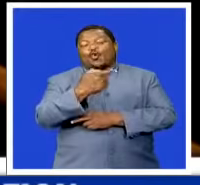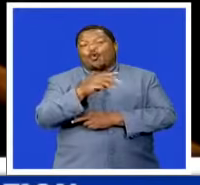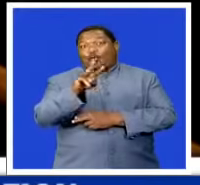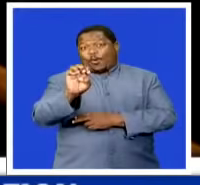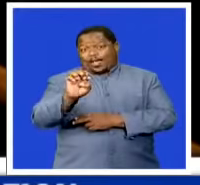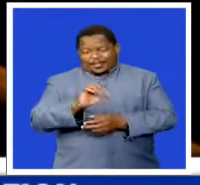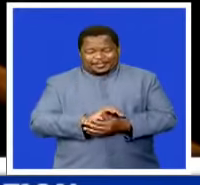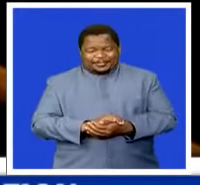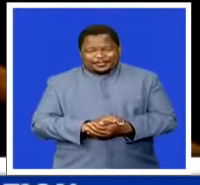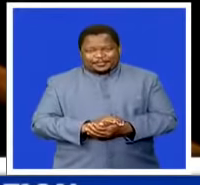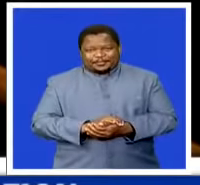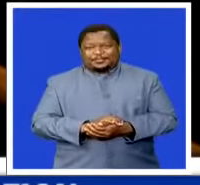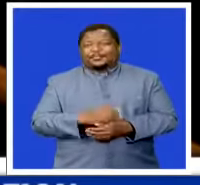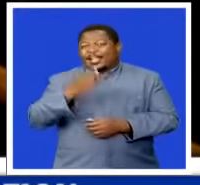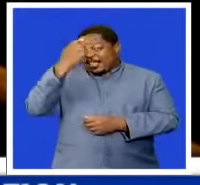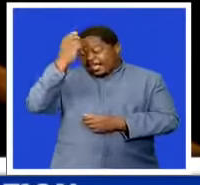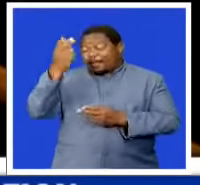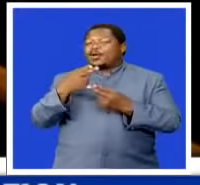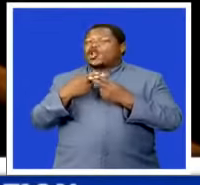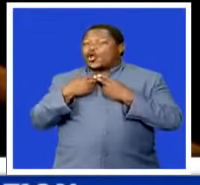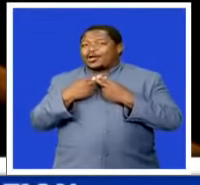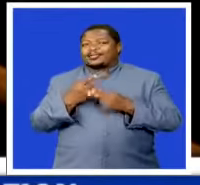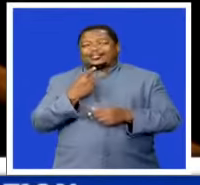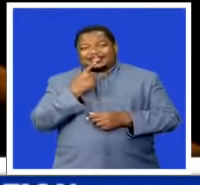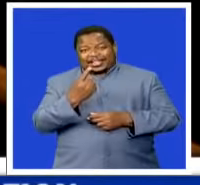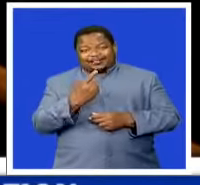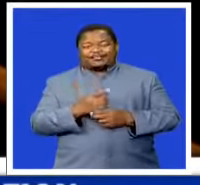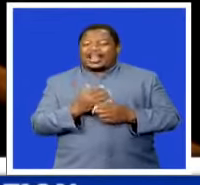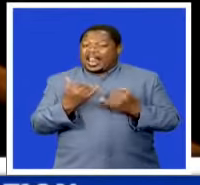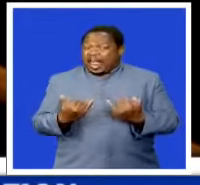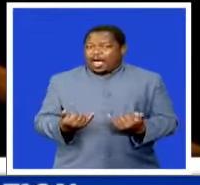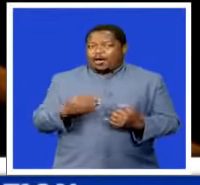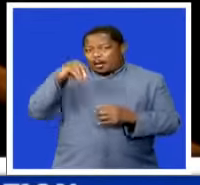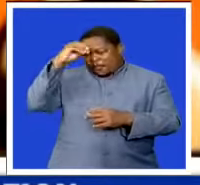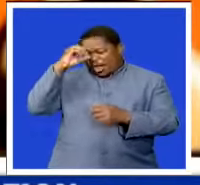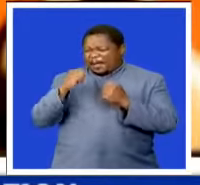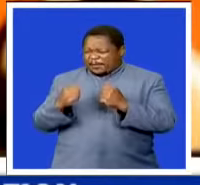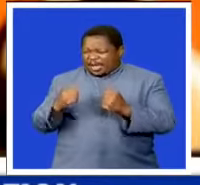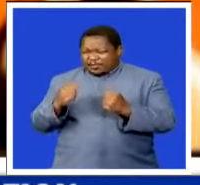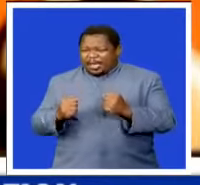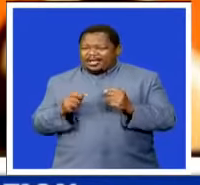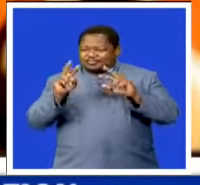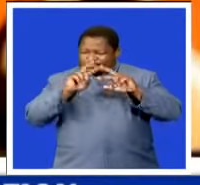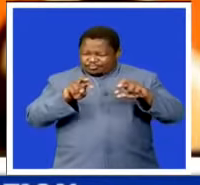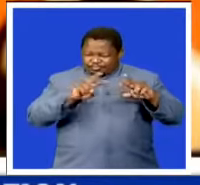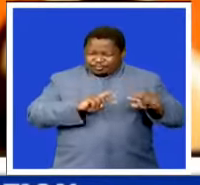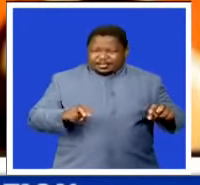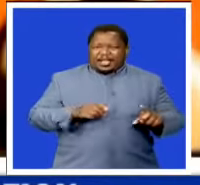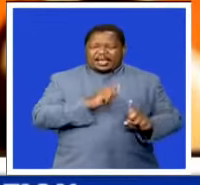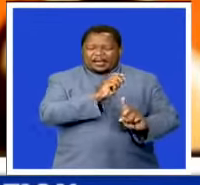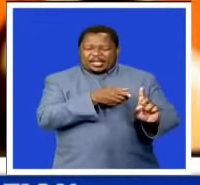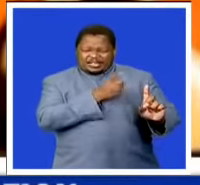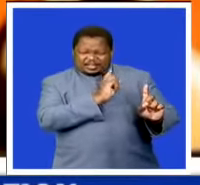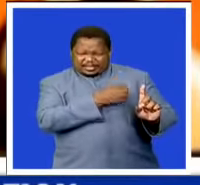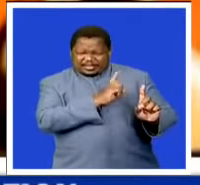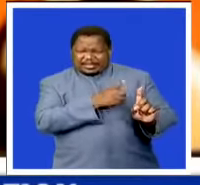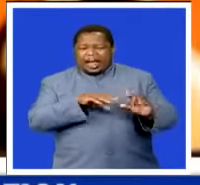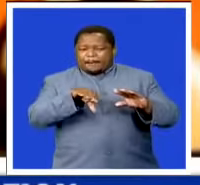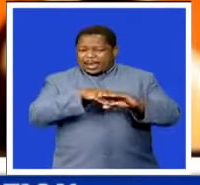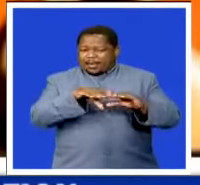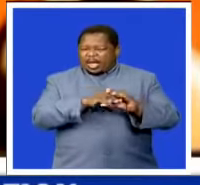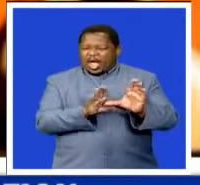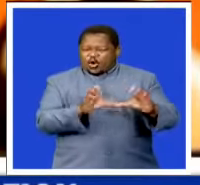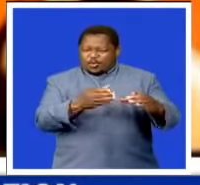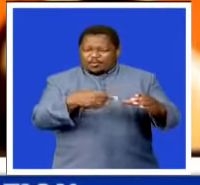ukuthi mnisi akasiyo ingcenye yalesigungu na. Kulokhu umbuso uthi usaphenya tincingo